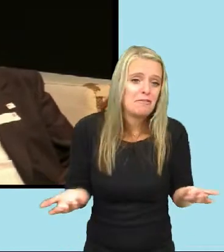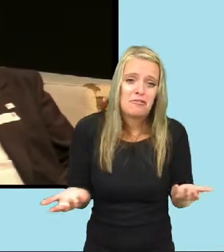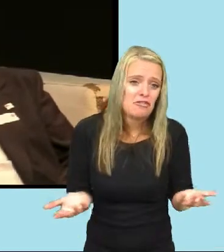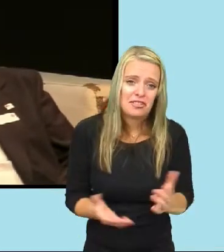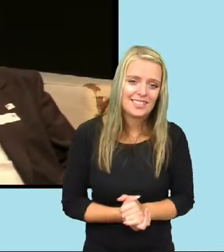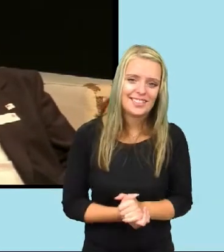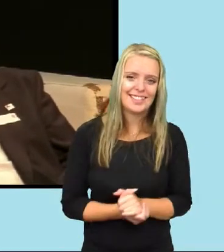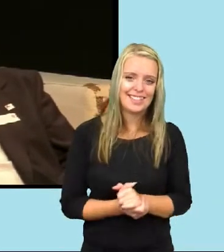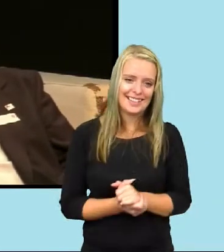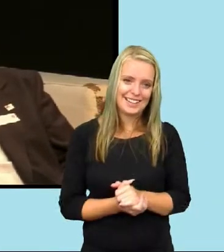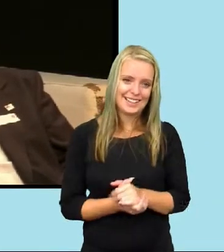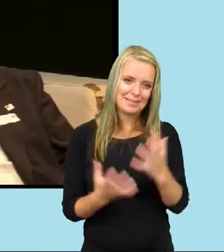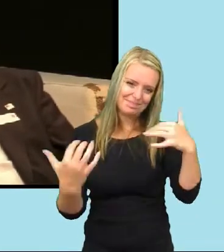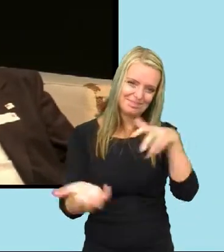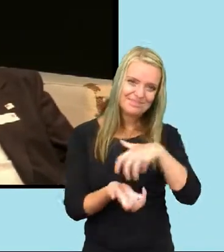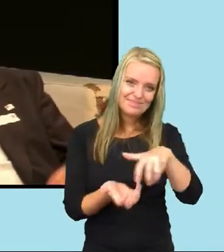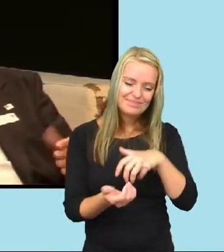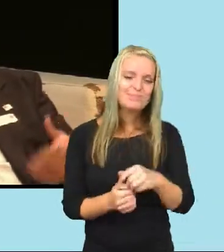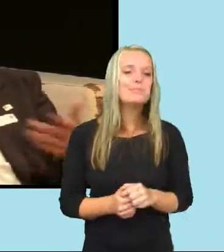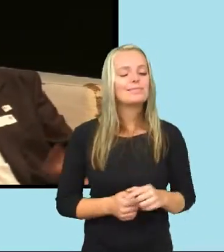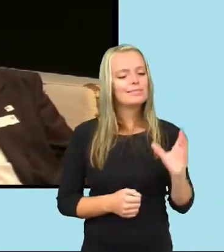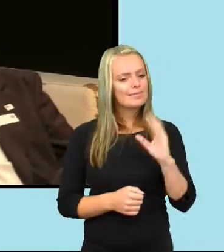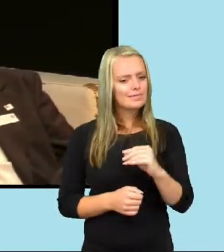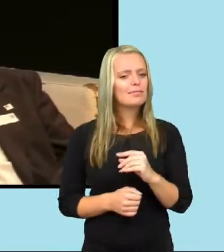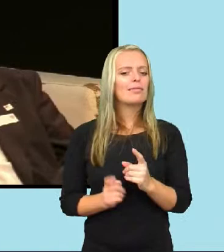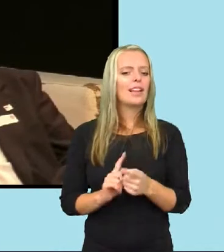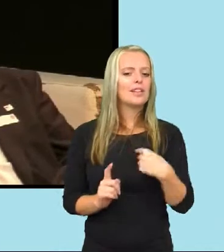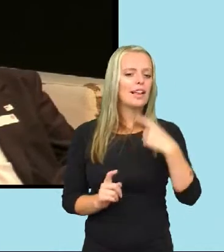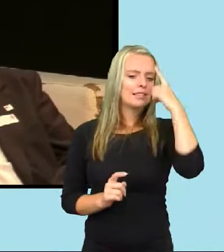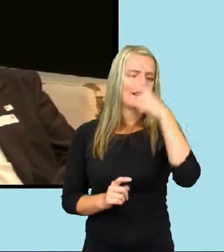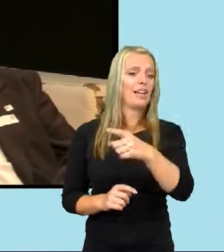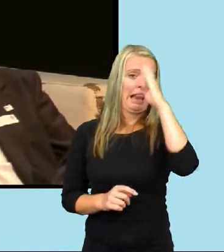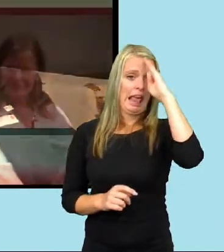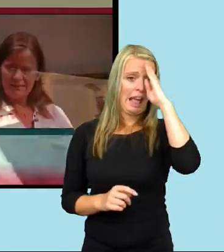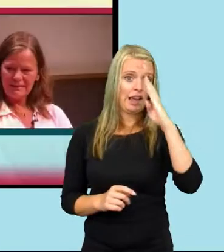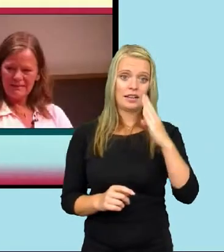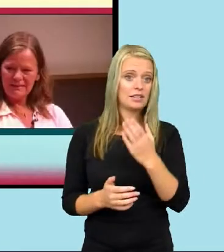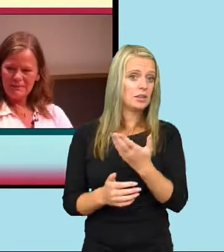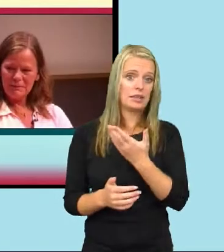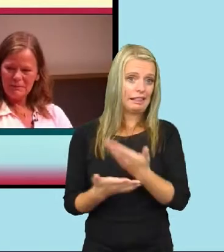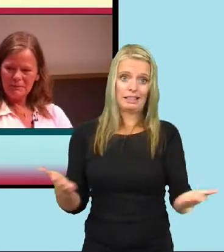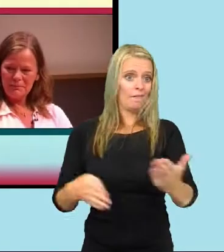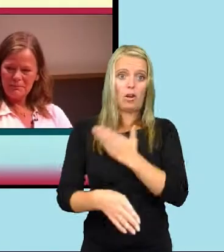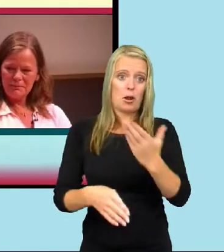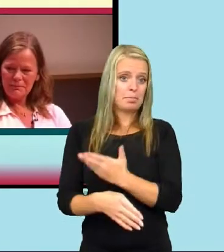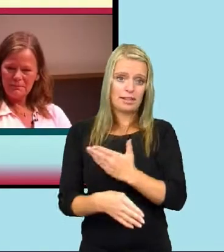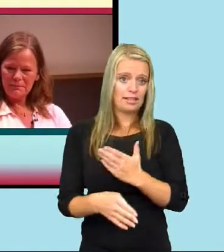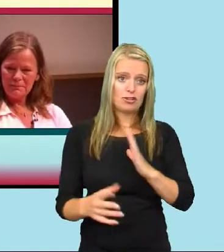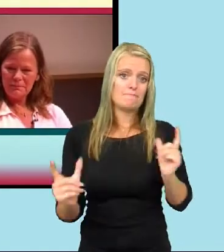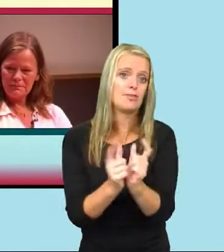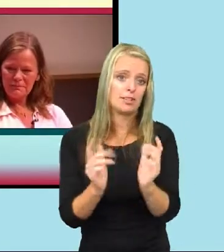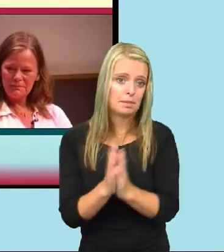Och då kan man möjligen säga att den här läkaren var lite oförberedd på att ha det här mötet. Men det är ändå en av